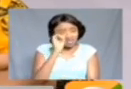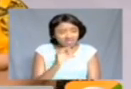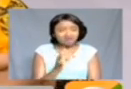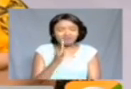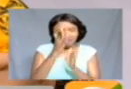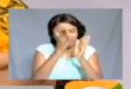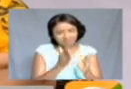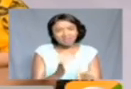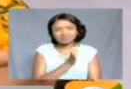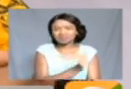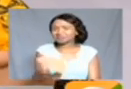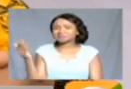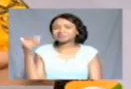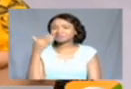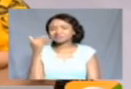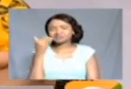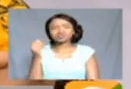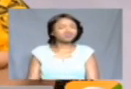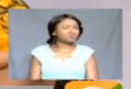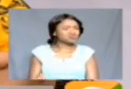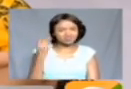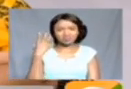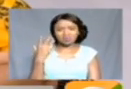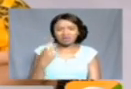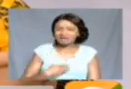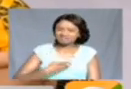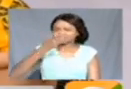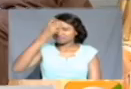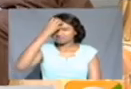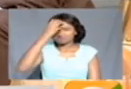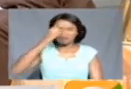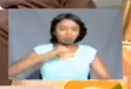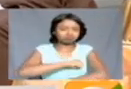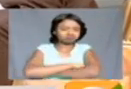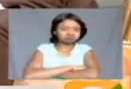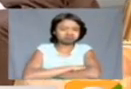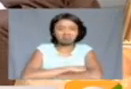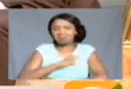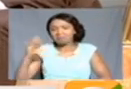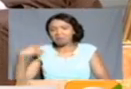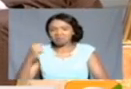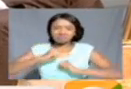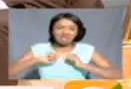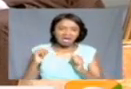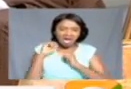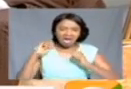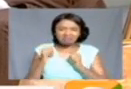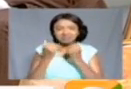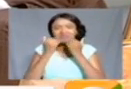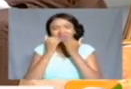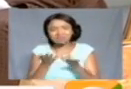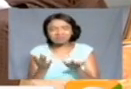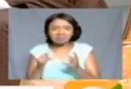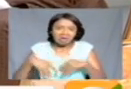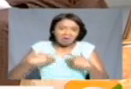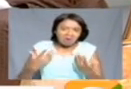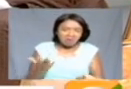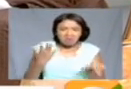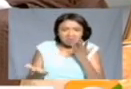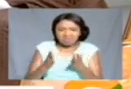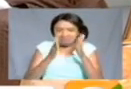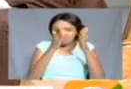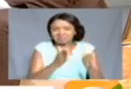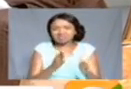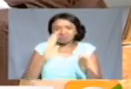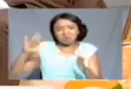ya nje utamjua kununa, kukasirika. Akiingia nyumbani utamkuta hana raha, utamkuta wakati ala ama kama kwa mfano ni mtu unaweza kukuta tu saa